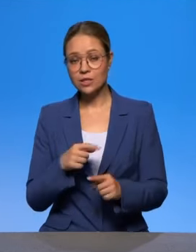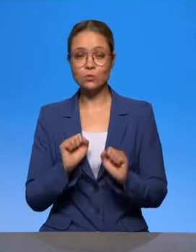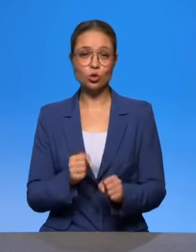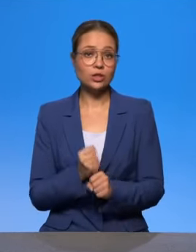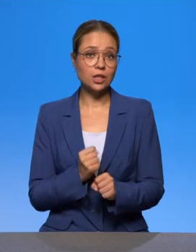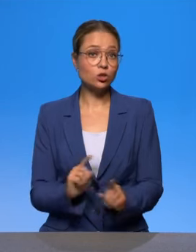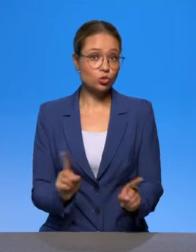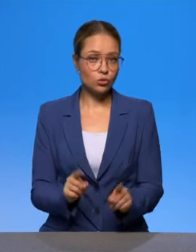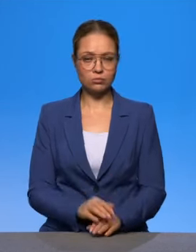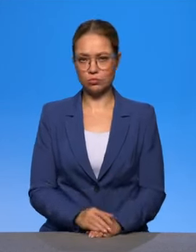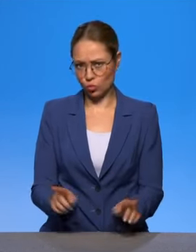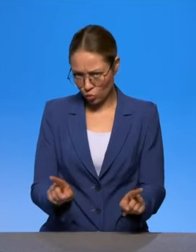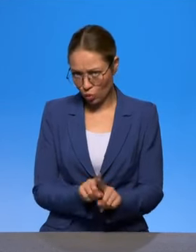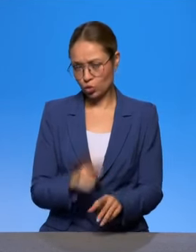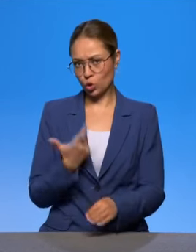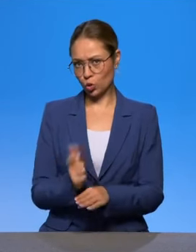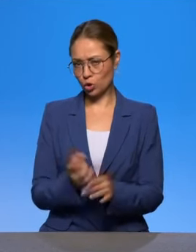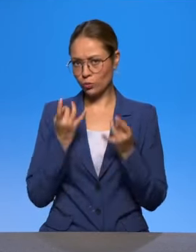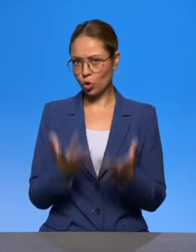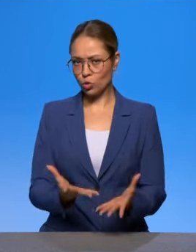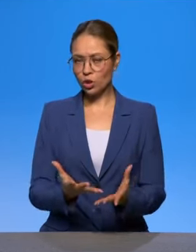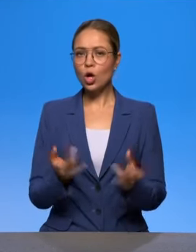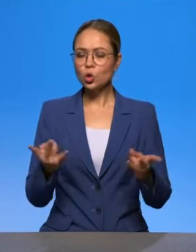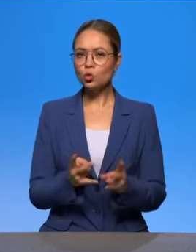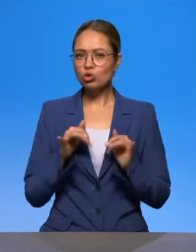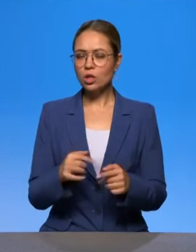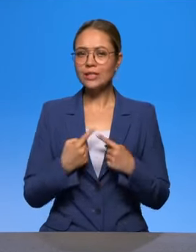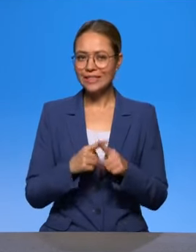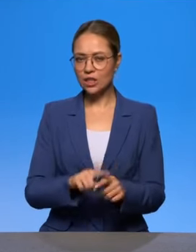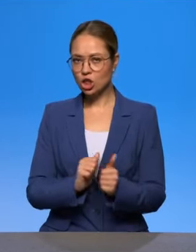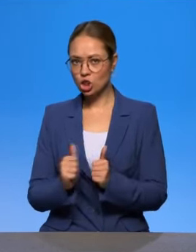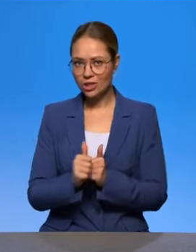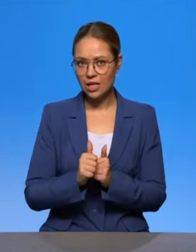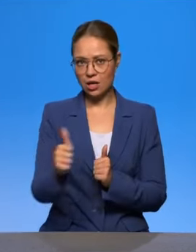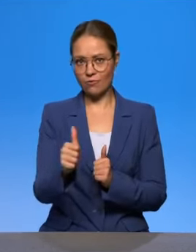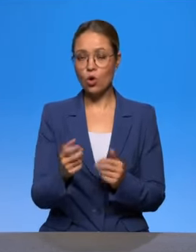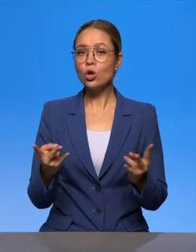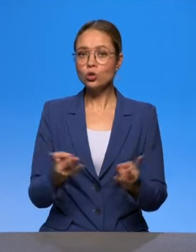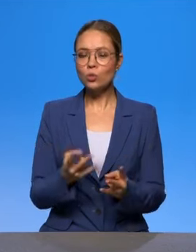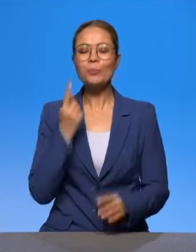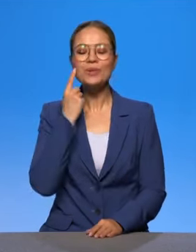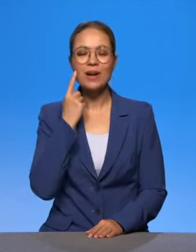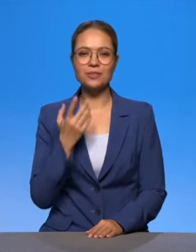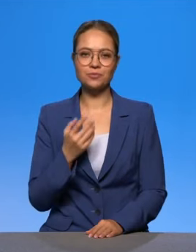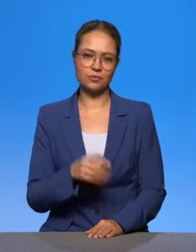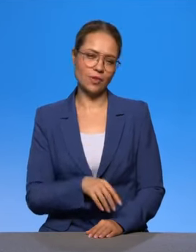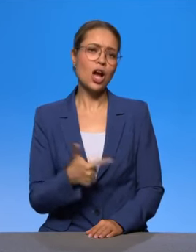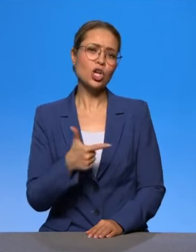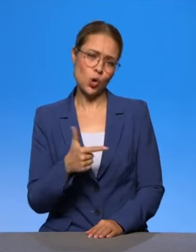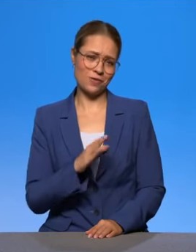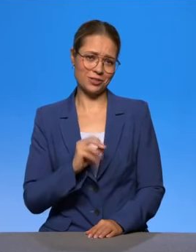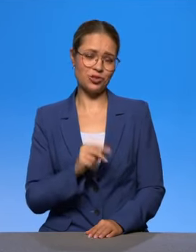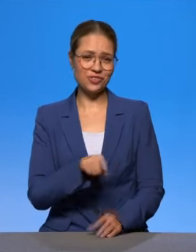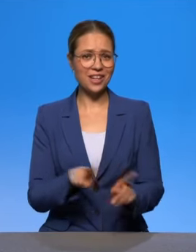просто. Нужно делать технологический рывок. Нужно, чтобы, понимаете, любой... Георгий Владимирович, вы так говорите, как